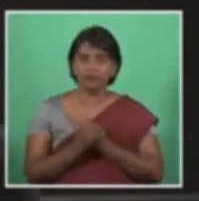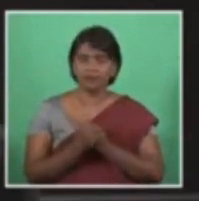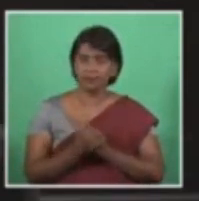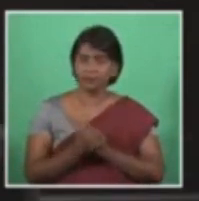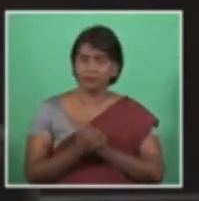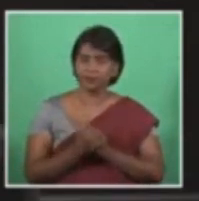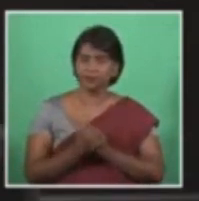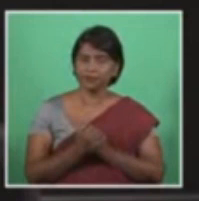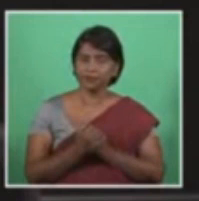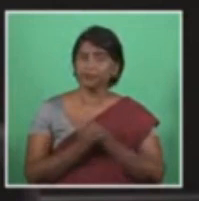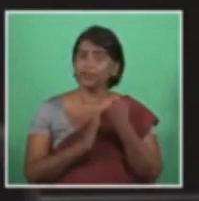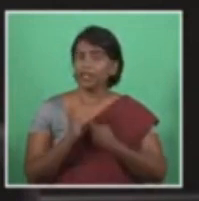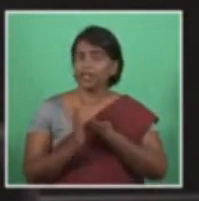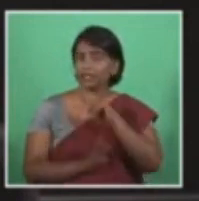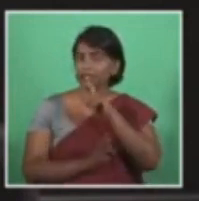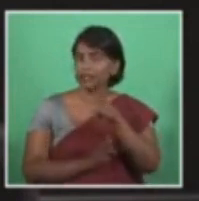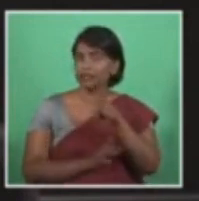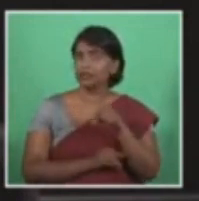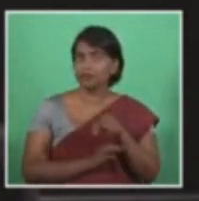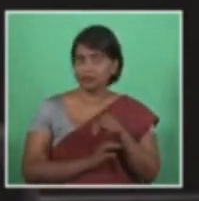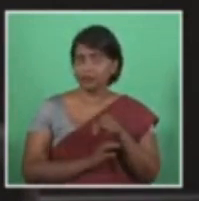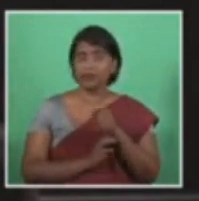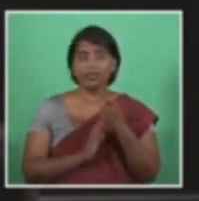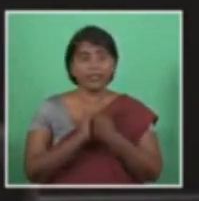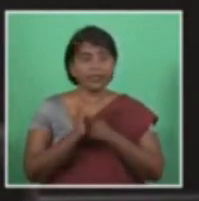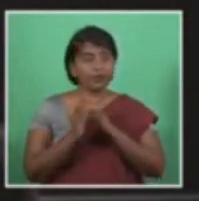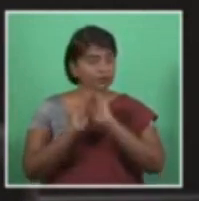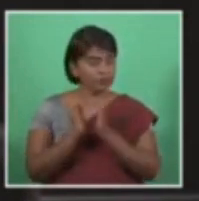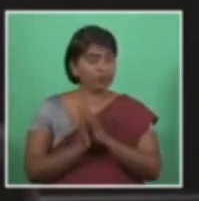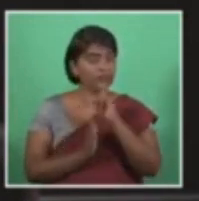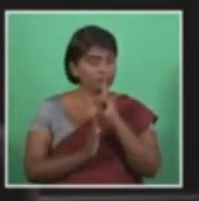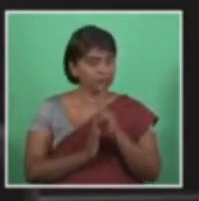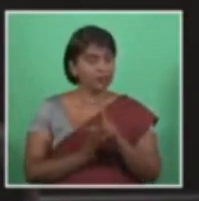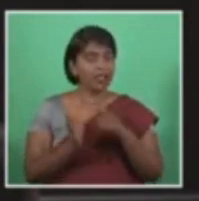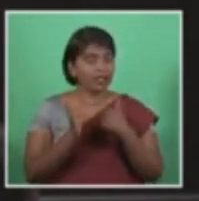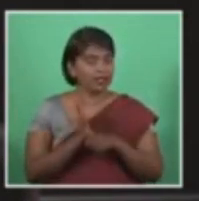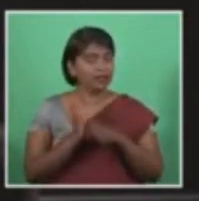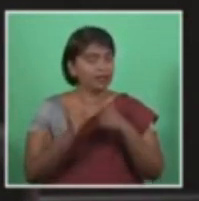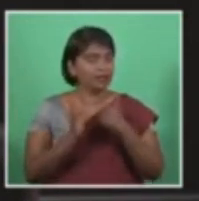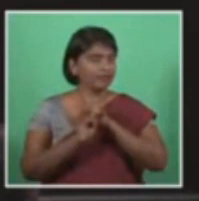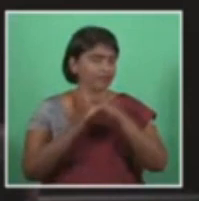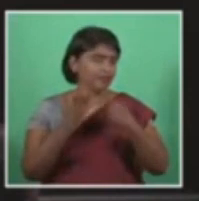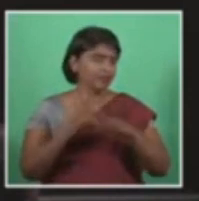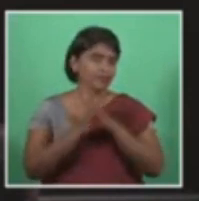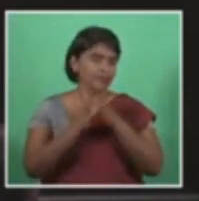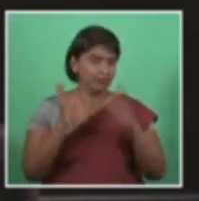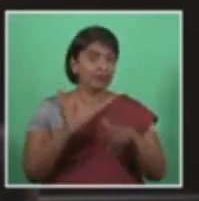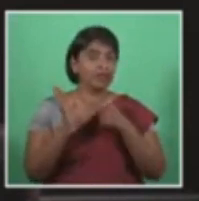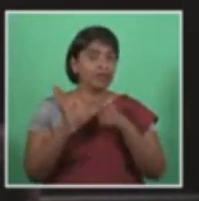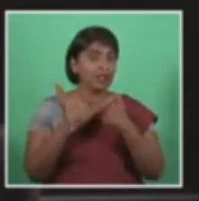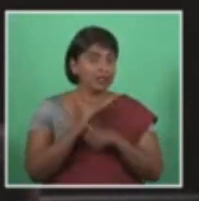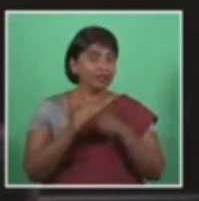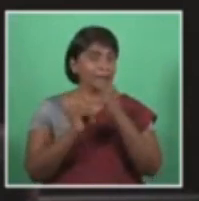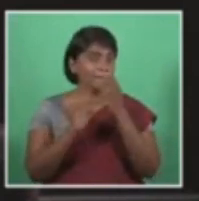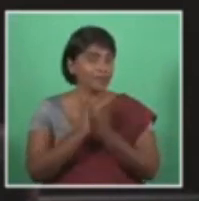කියන එකෙන් අදහස් කරලා තියෙන්නේ නීති පද්ධතිය තුළ කියවෙන අනපනත් ගණනාවක් තියෙනවා. එතකොට ඒ අනපනත් වලට